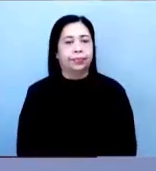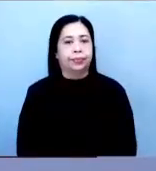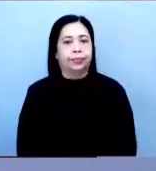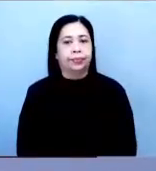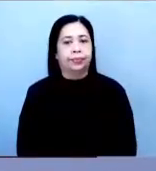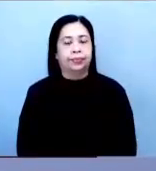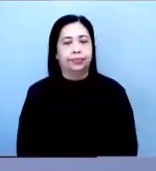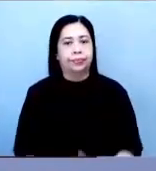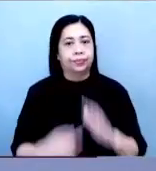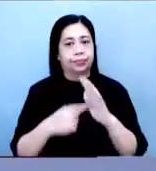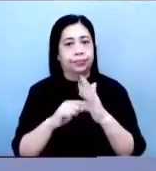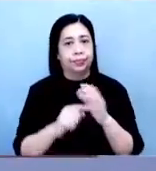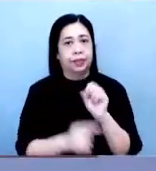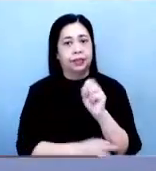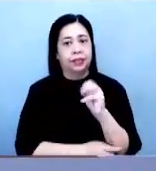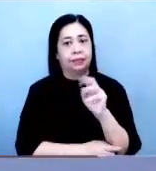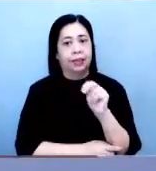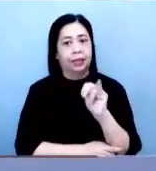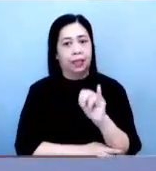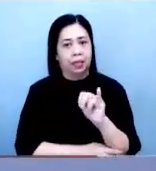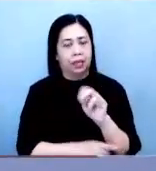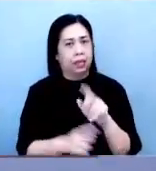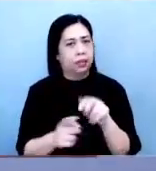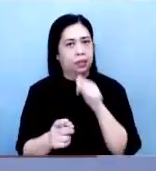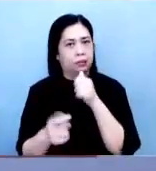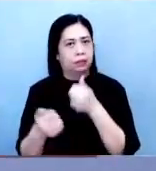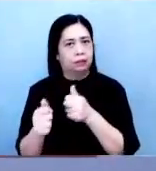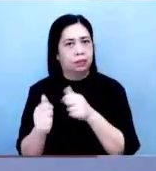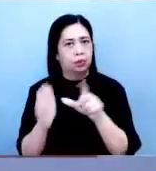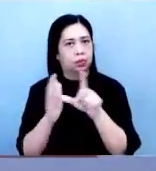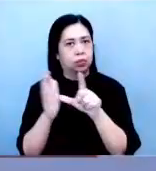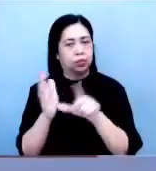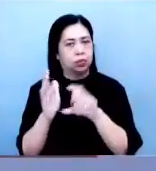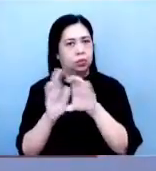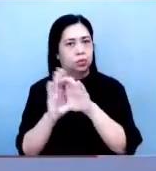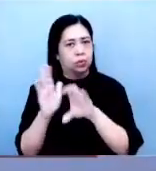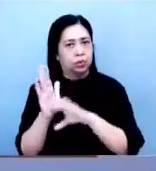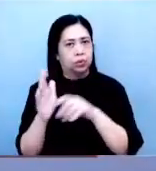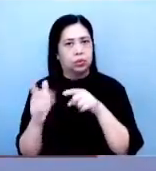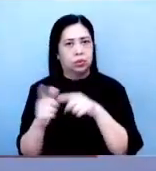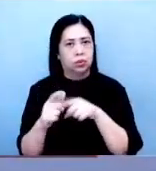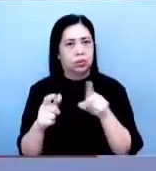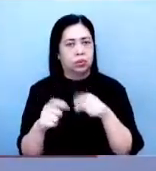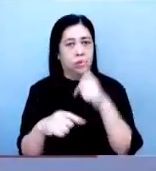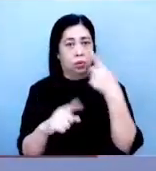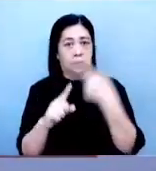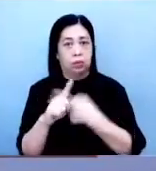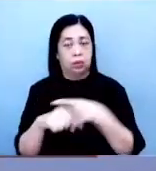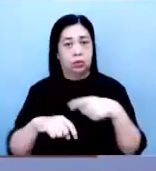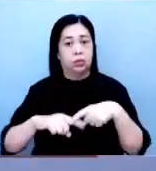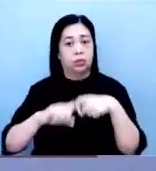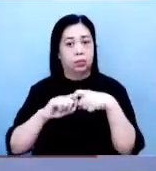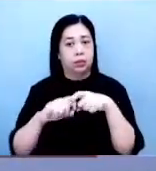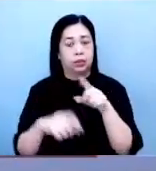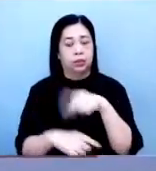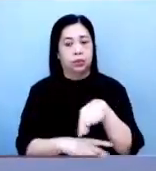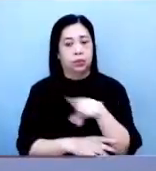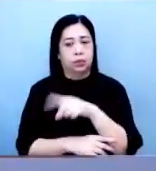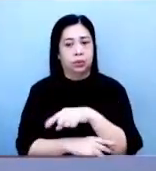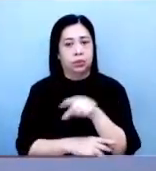Iginiit ng SMNI na unconstitutional o labag umano sa saligang batas ang isang buwang suspension sa kanila ng